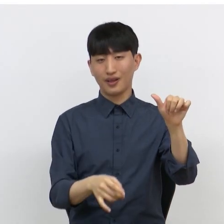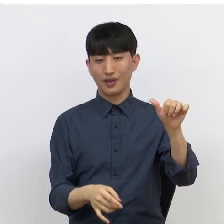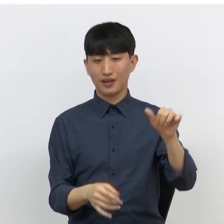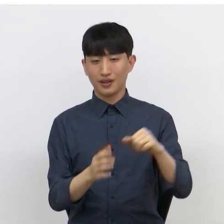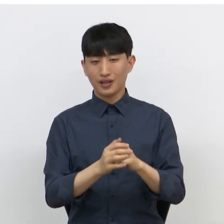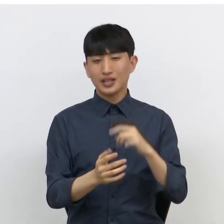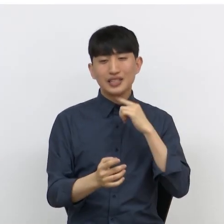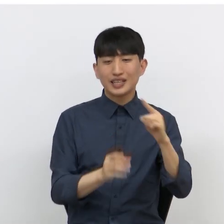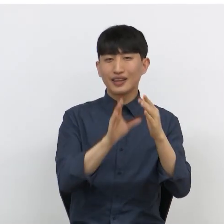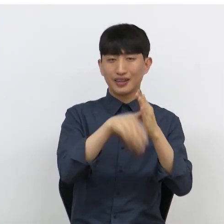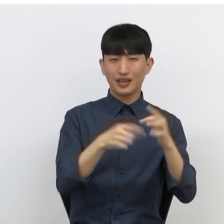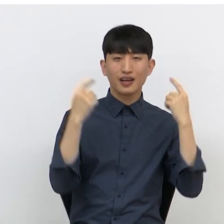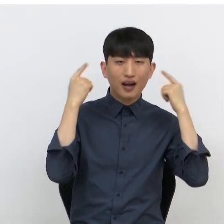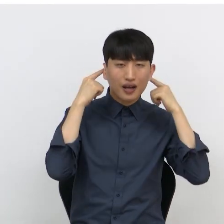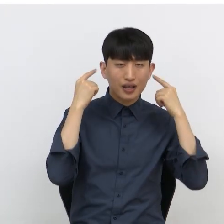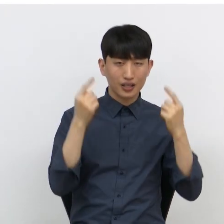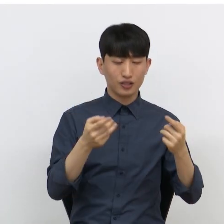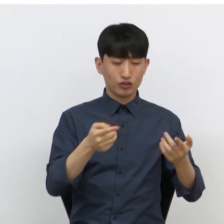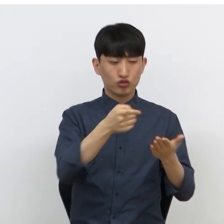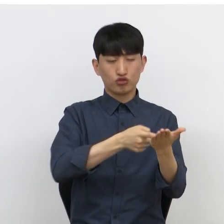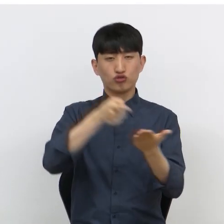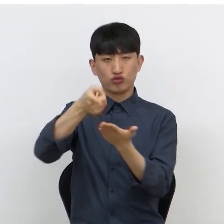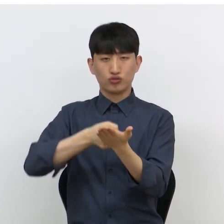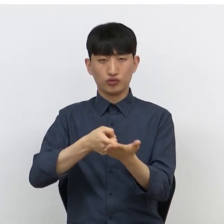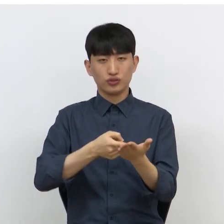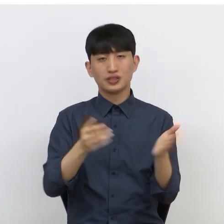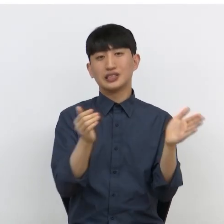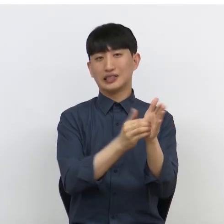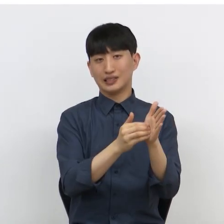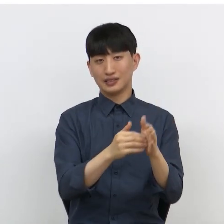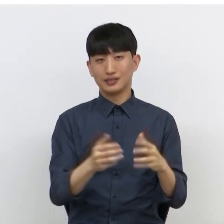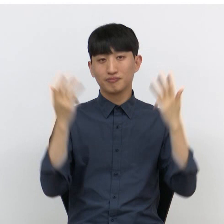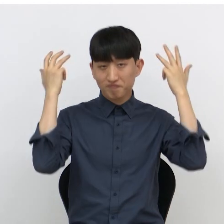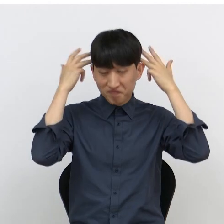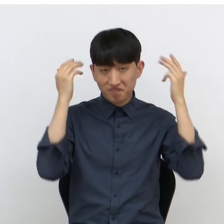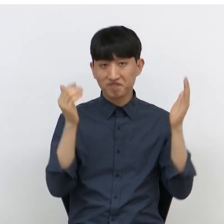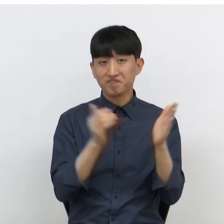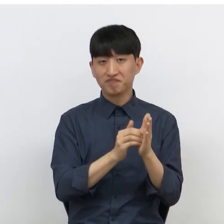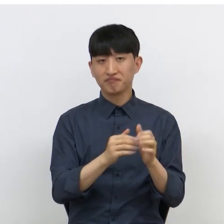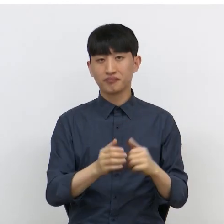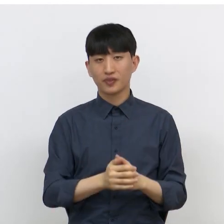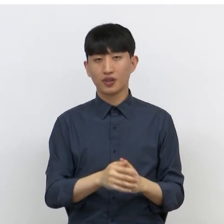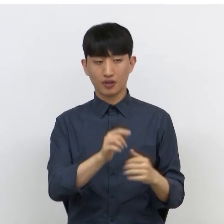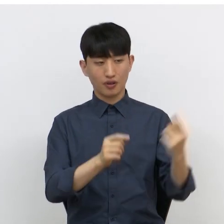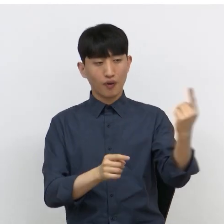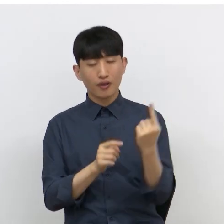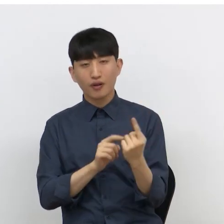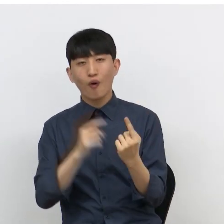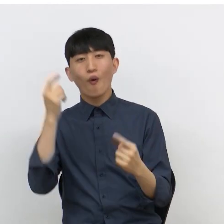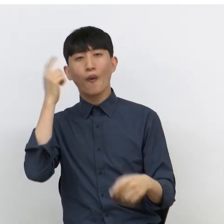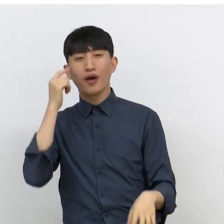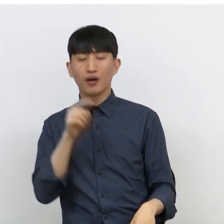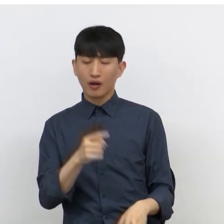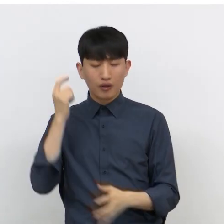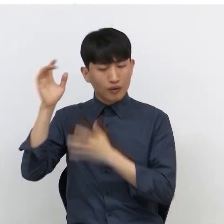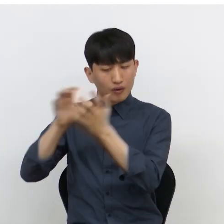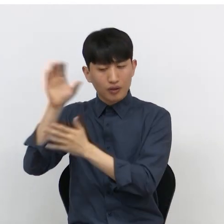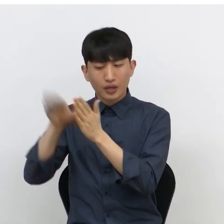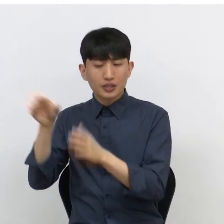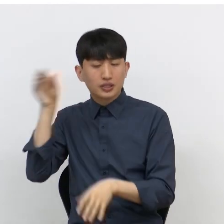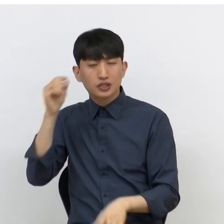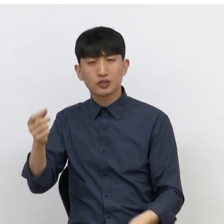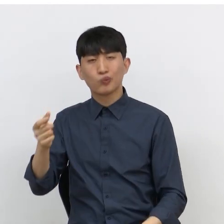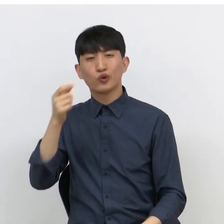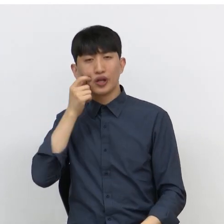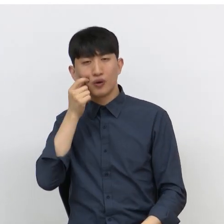만 1세 때 양이 동시 수술을 했고요. 저한테 의뢰가 된 이유는 소음 상황에서 잘 듣지 못하고 또 이 아동이 모노톤이